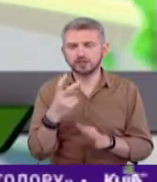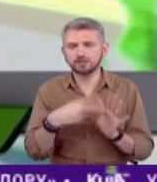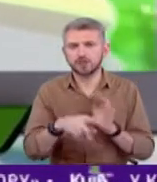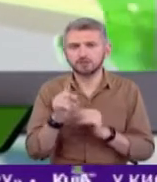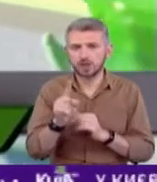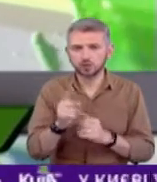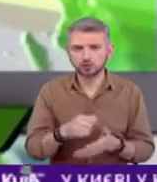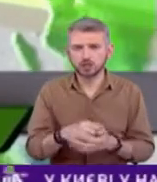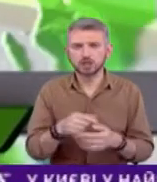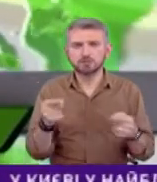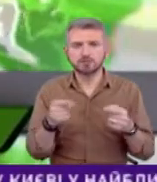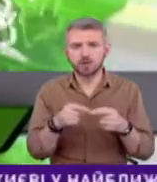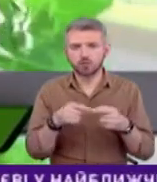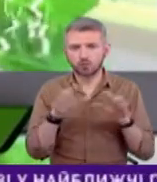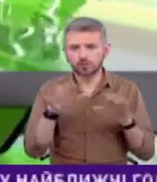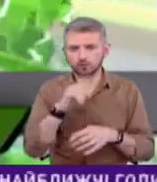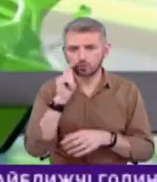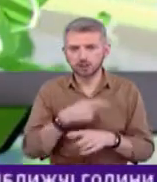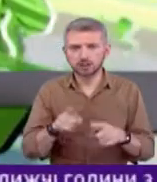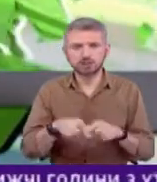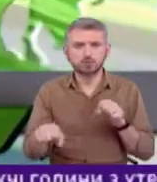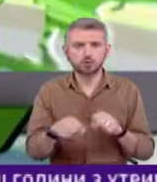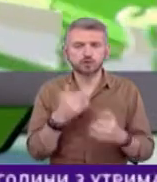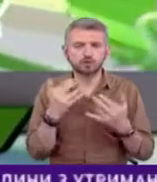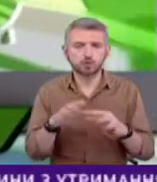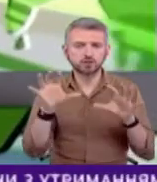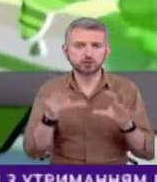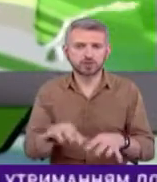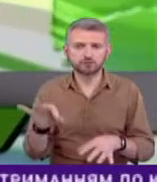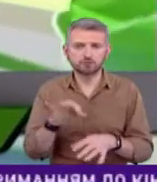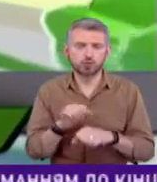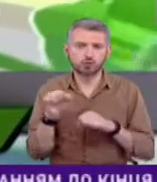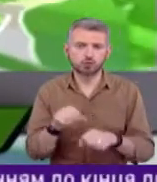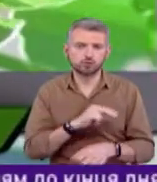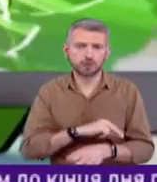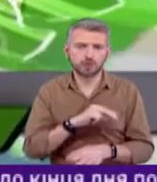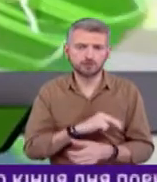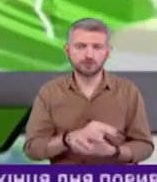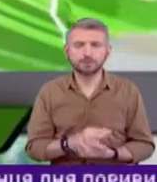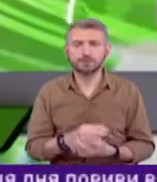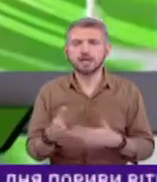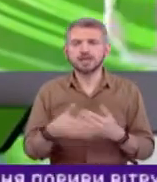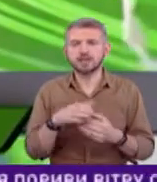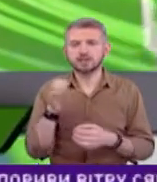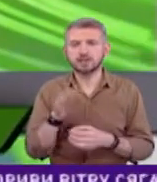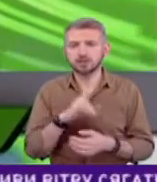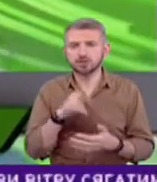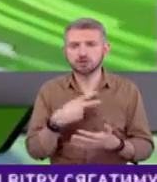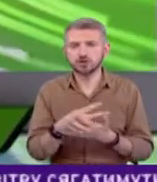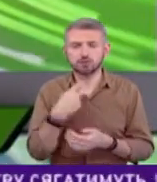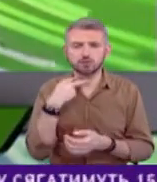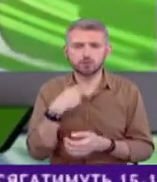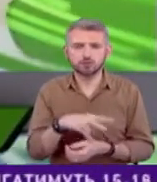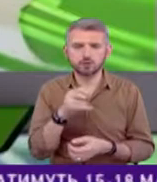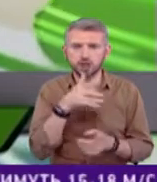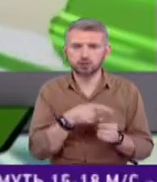271 Кримінального кодексу України. Це порушення вимог законодавства про охорону праці. Санкція статті передбачає позбавлення волі